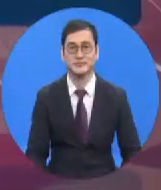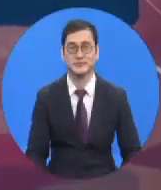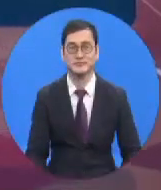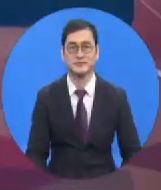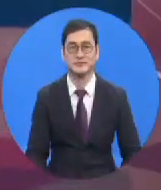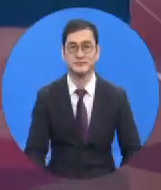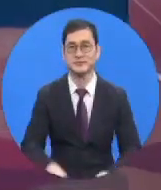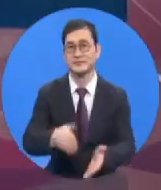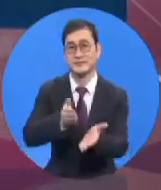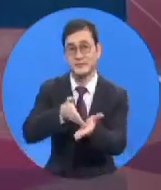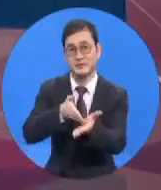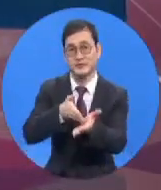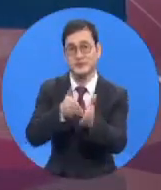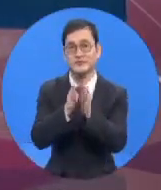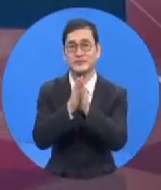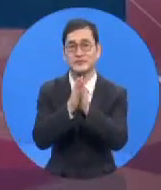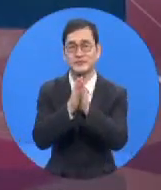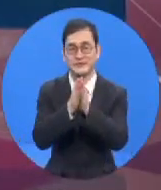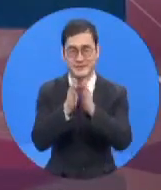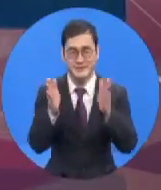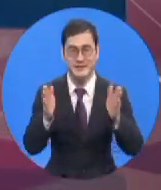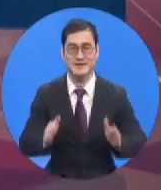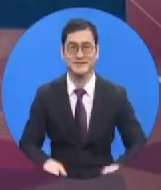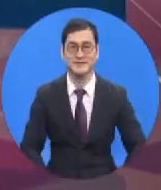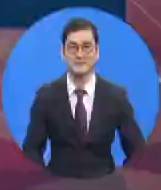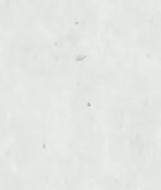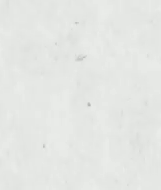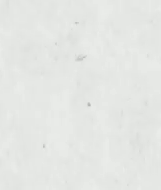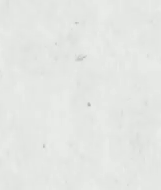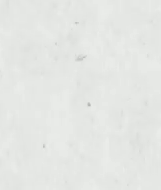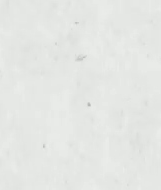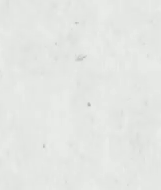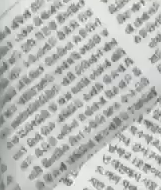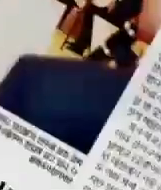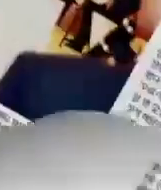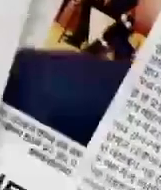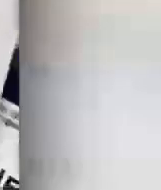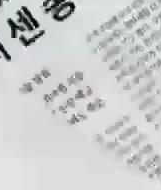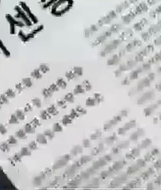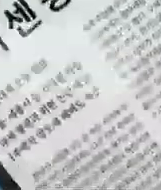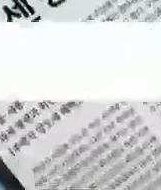김진의 돌직구쇼, 그럼 오늘의 톱뉴스로 시작합니다.